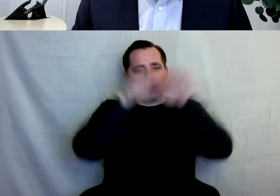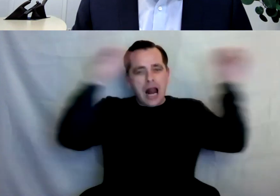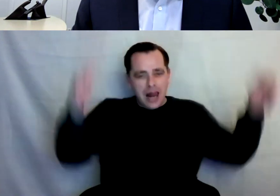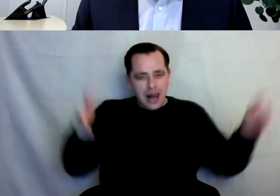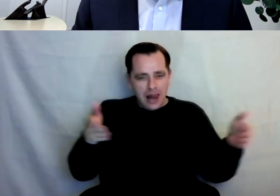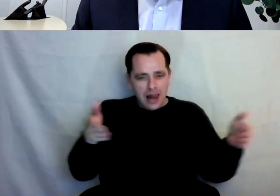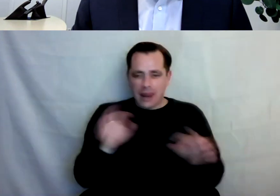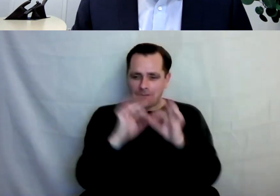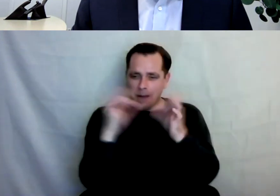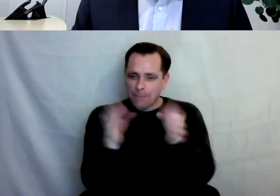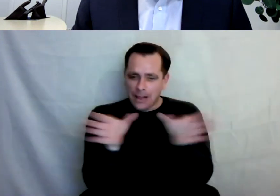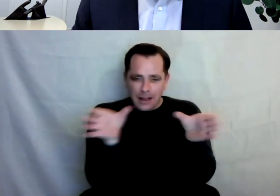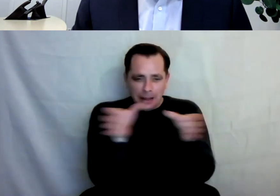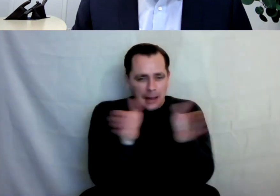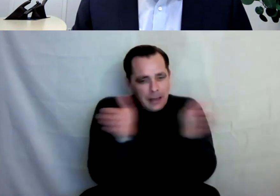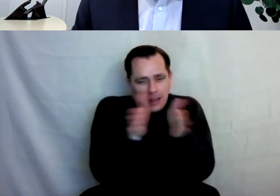tolle Sache.